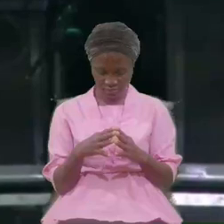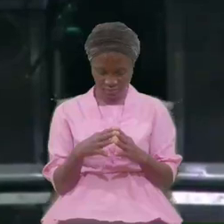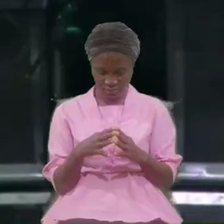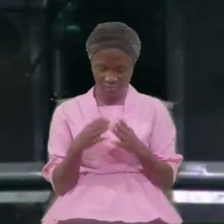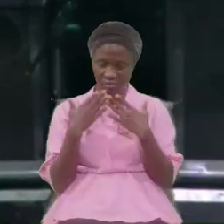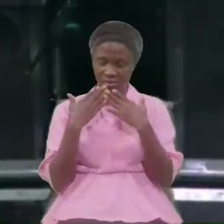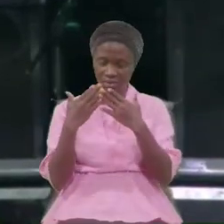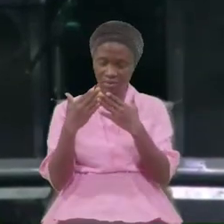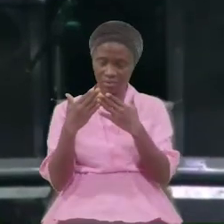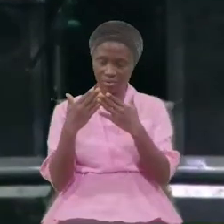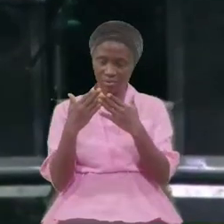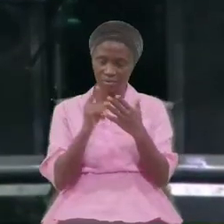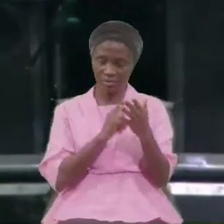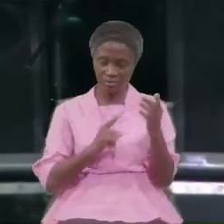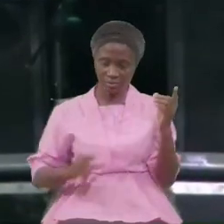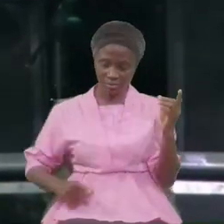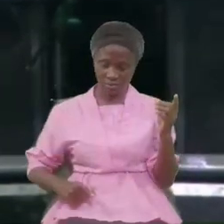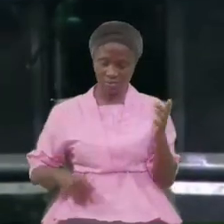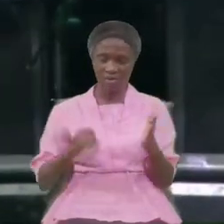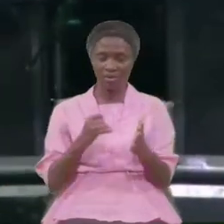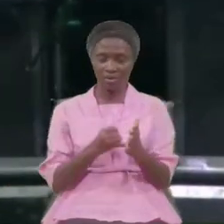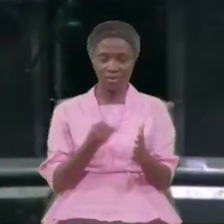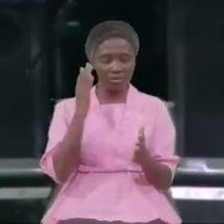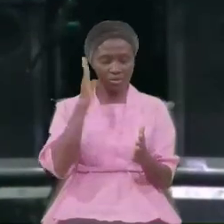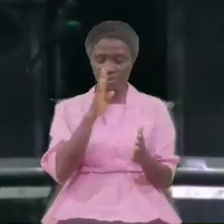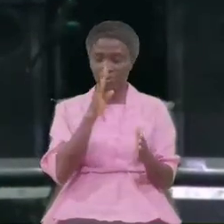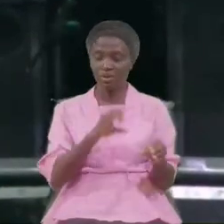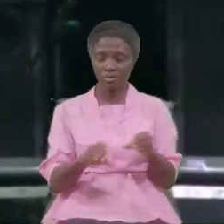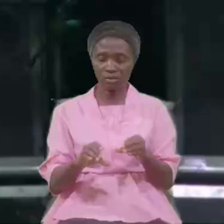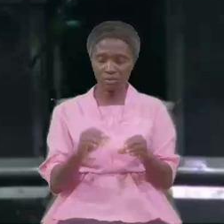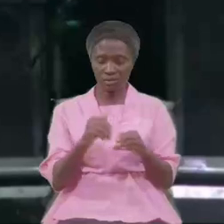Merci Seigneur, ce sera fait.